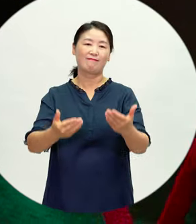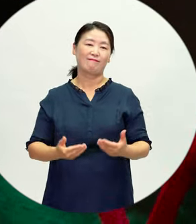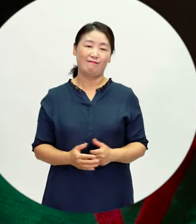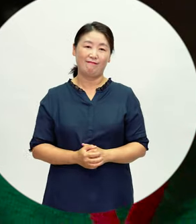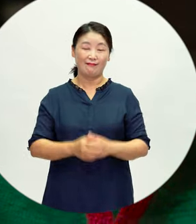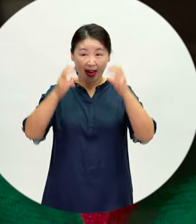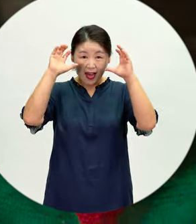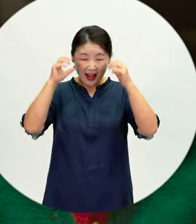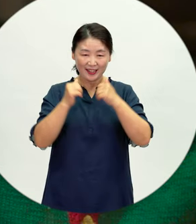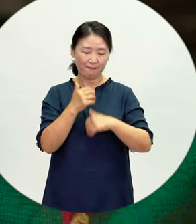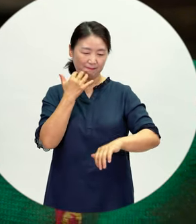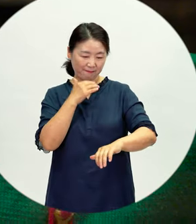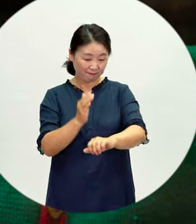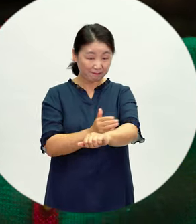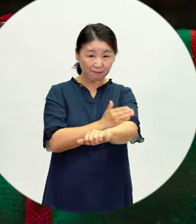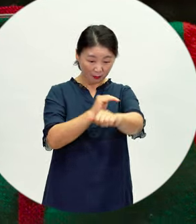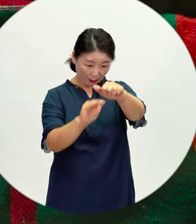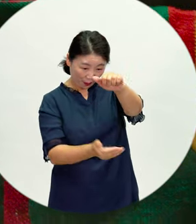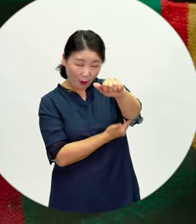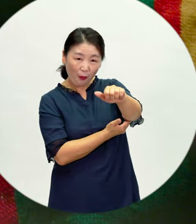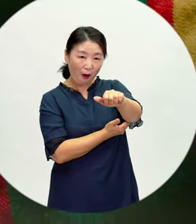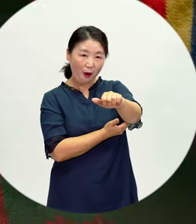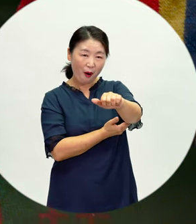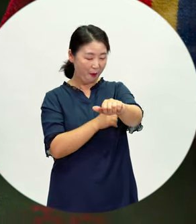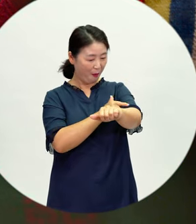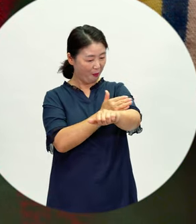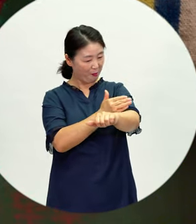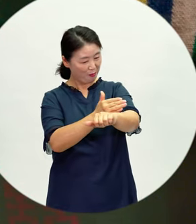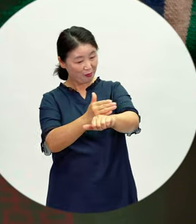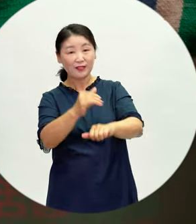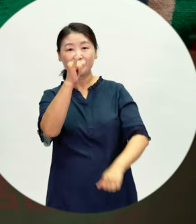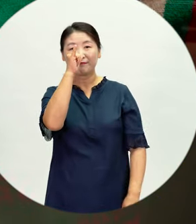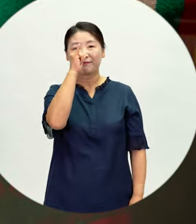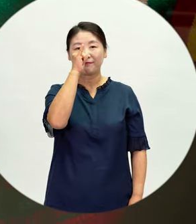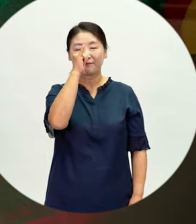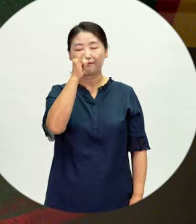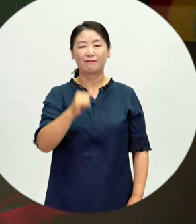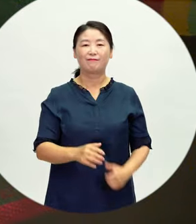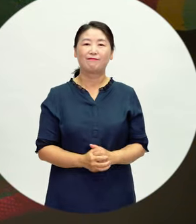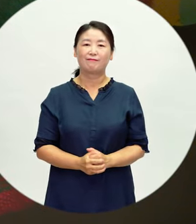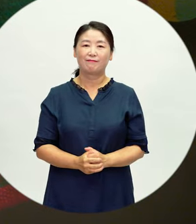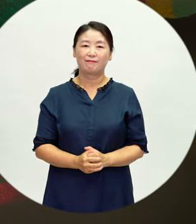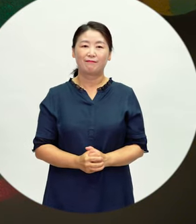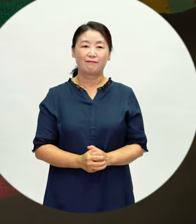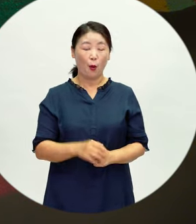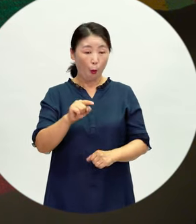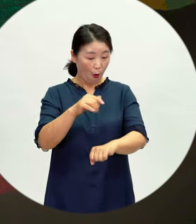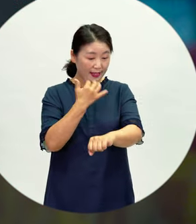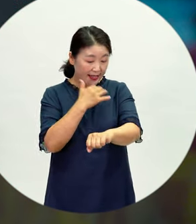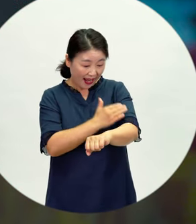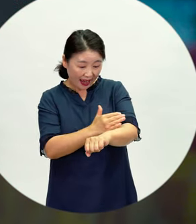이 어린아이의 색동저거리를 보면 양소매에 여러가지 색이 겹쳐져 있는 걸 보실 수 있을 텐데요. 이는 생동하는 이